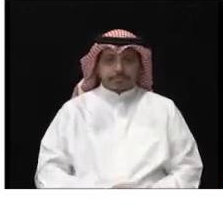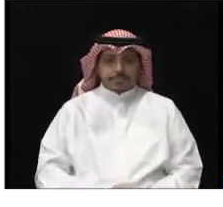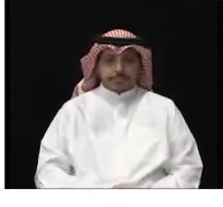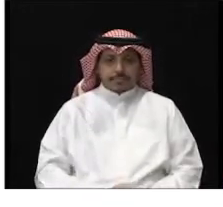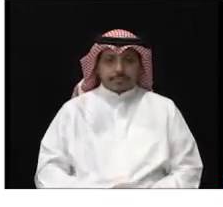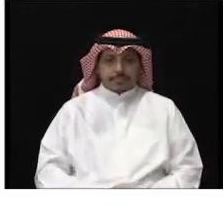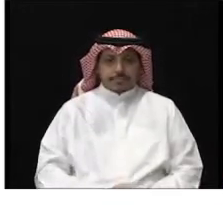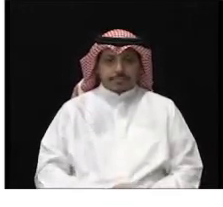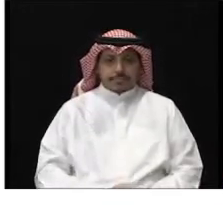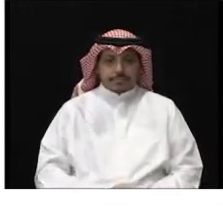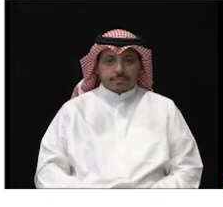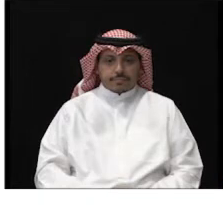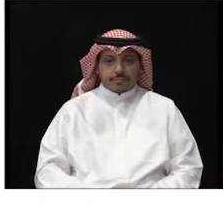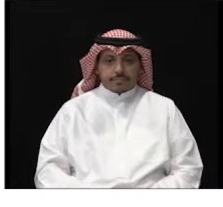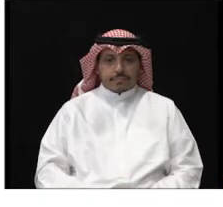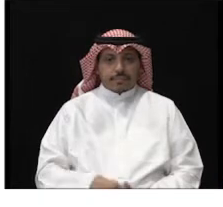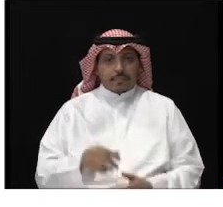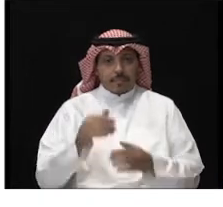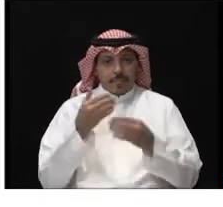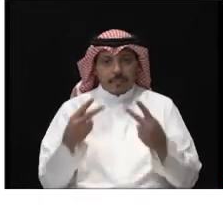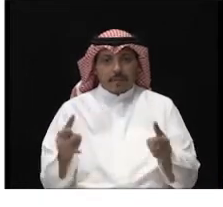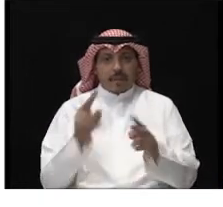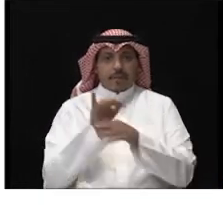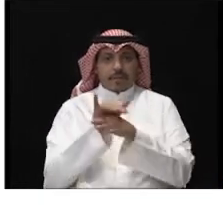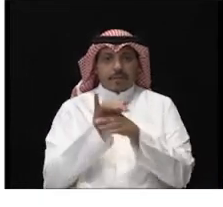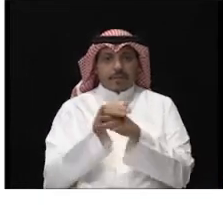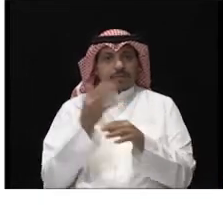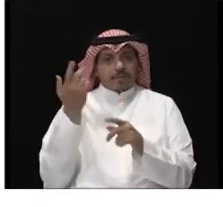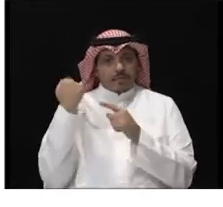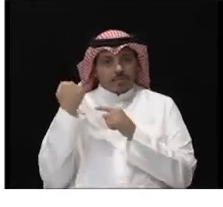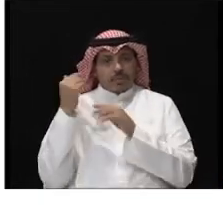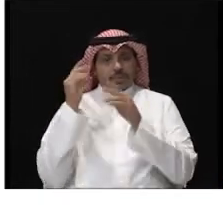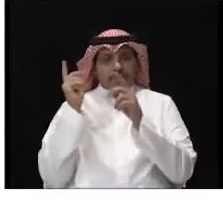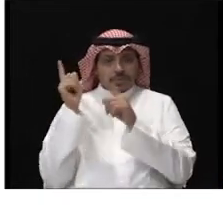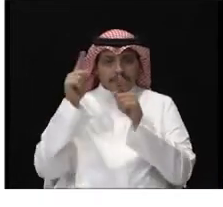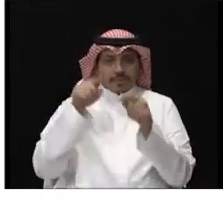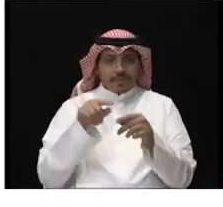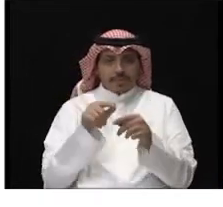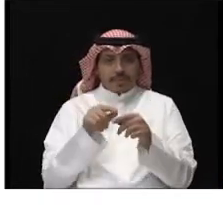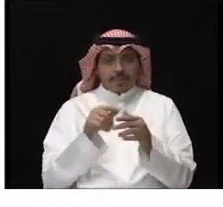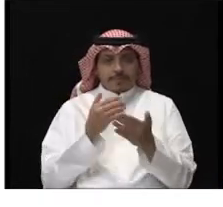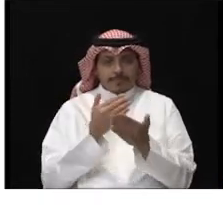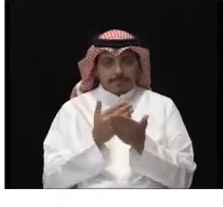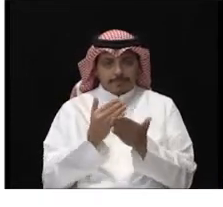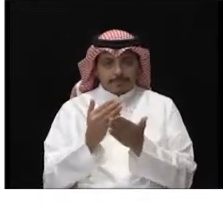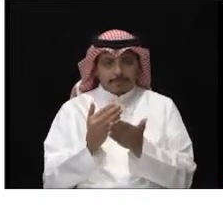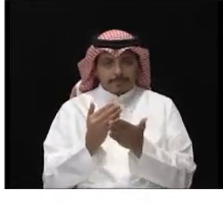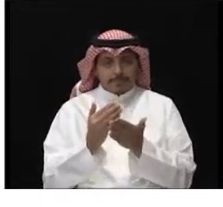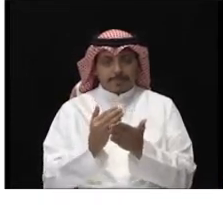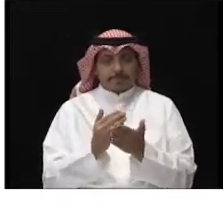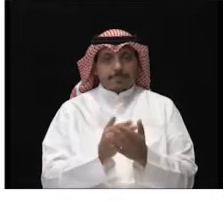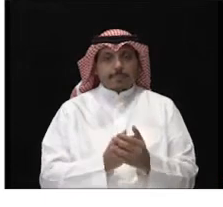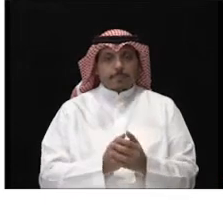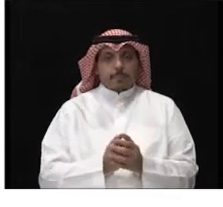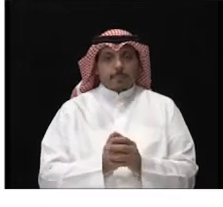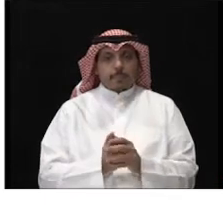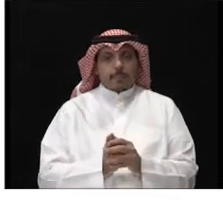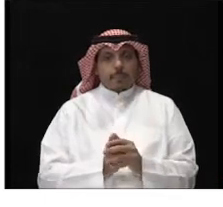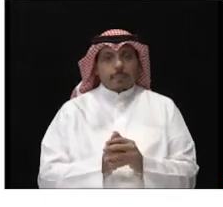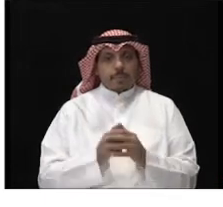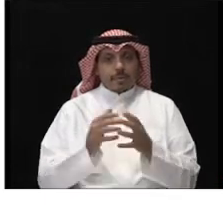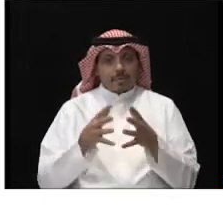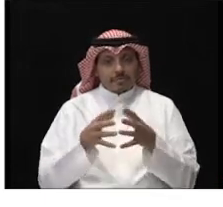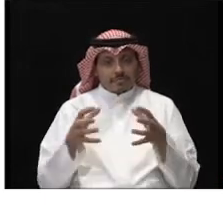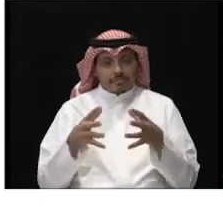في بداية الدرس وكما عهدتمونا في الدروس السابقة سنبدأ بالتمهيد، والتمهيد يضم